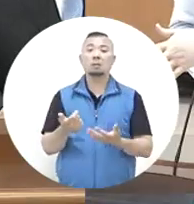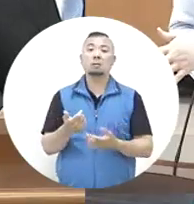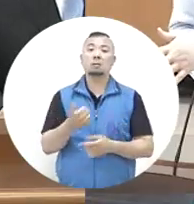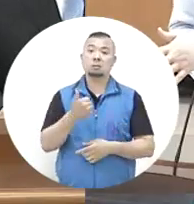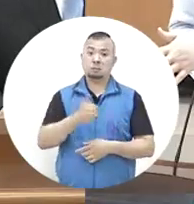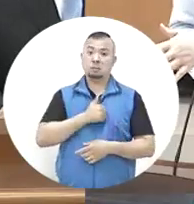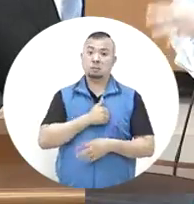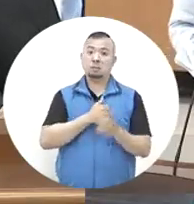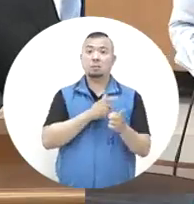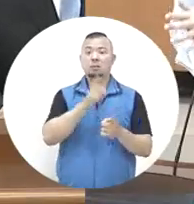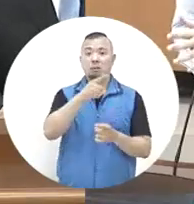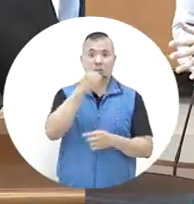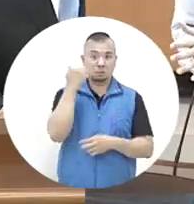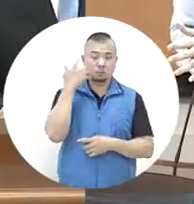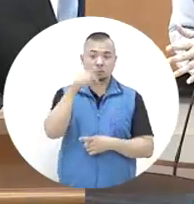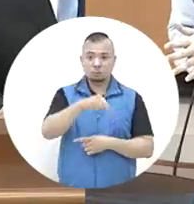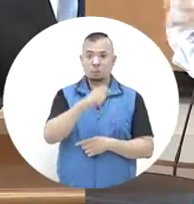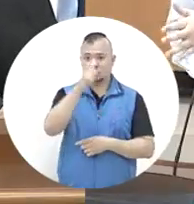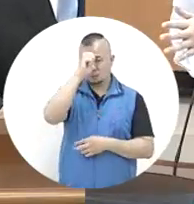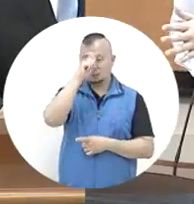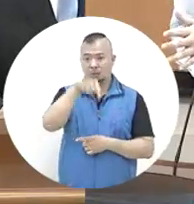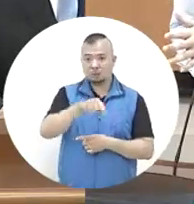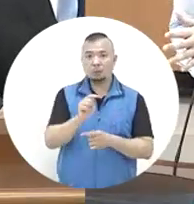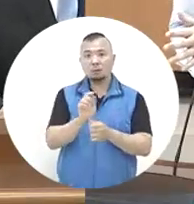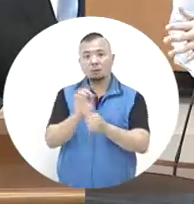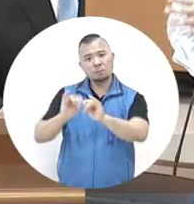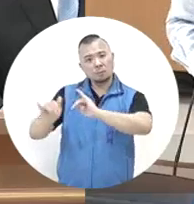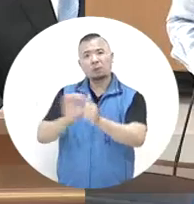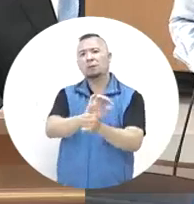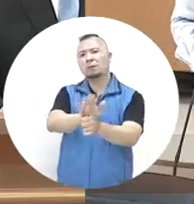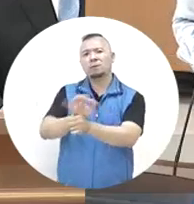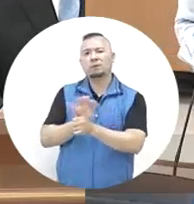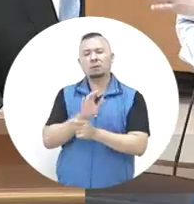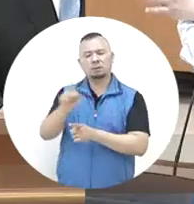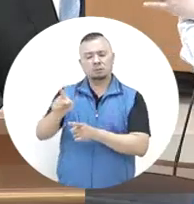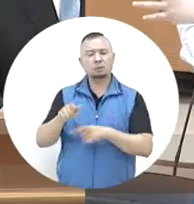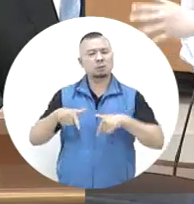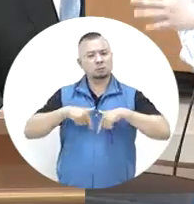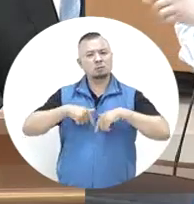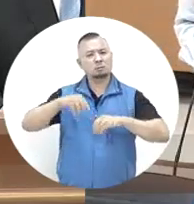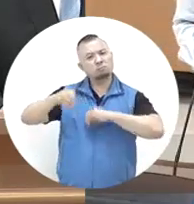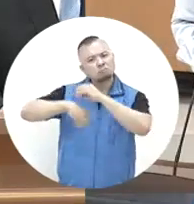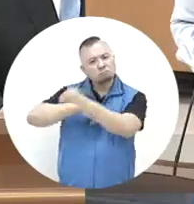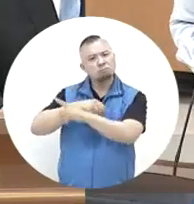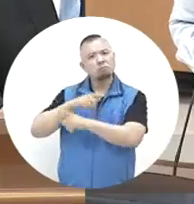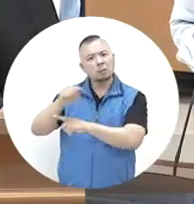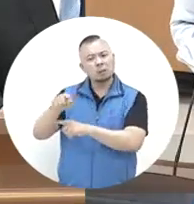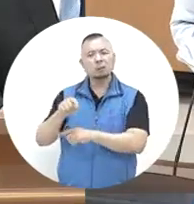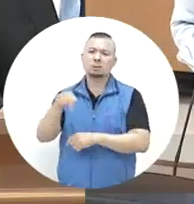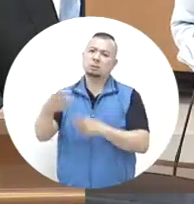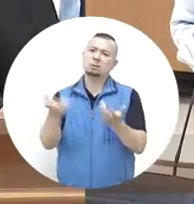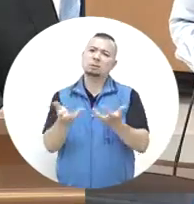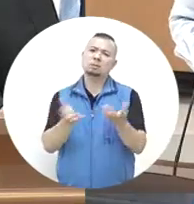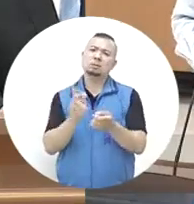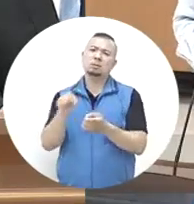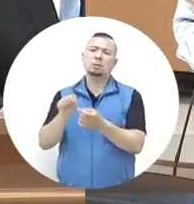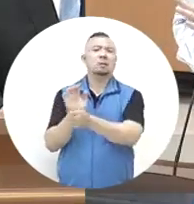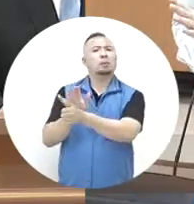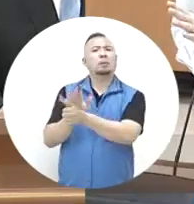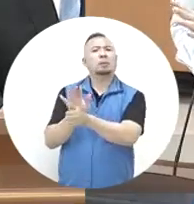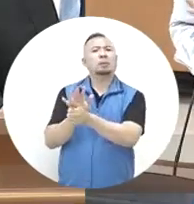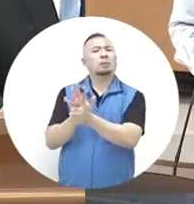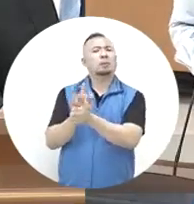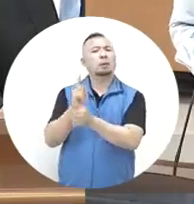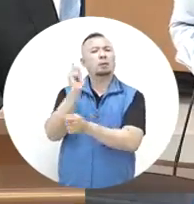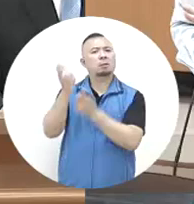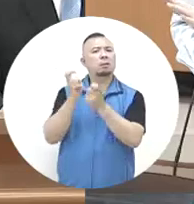调到地方上来，吼，你要肯为地方上民众来着想，哦。这个东西已经变名了20年了，你应该要觉